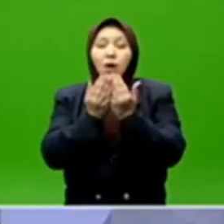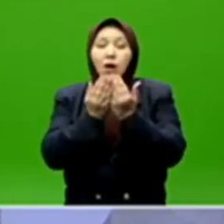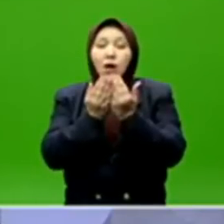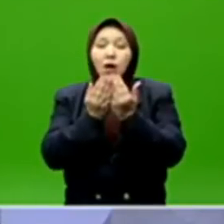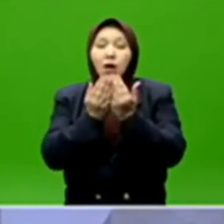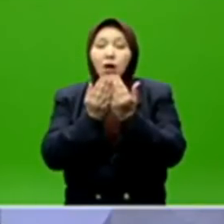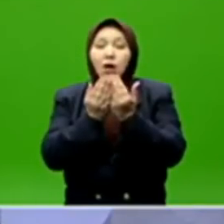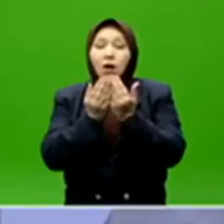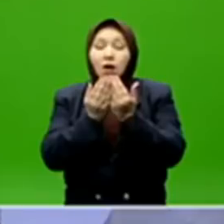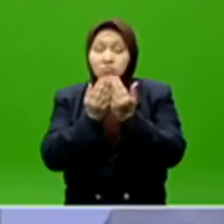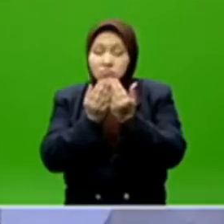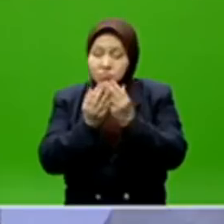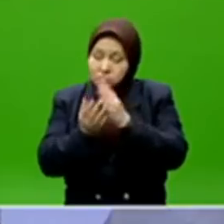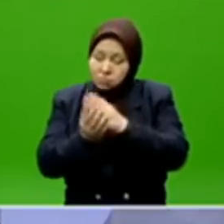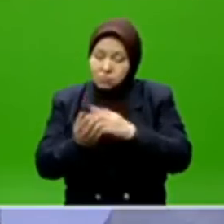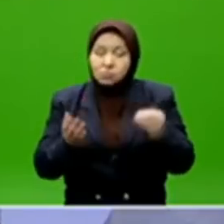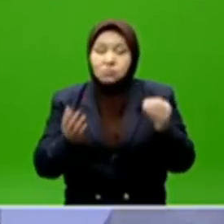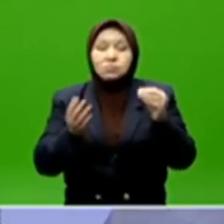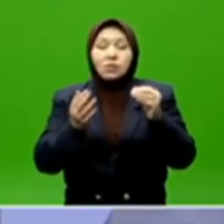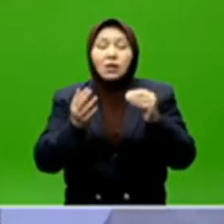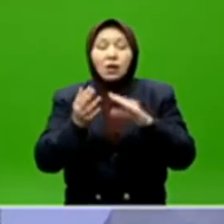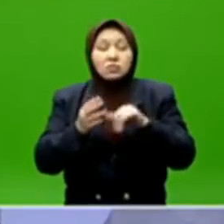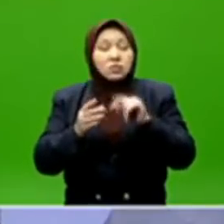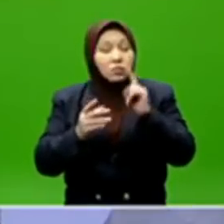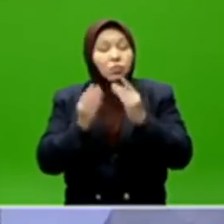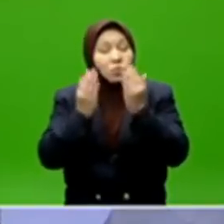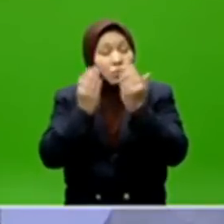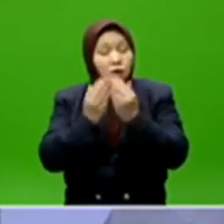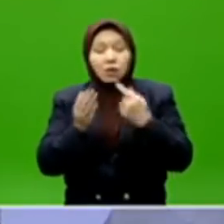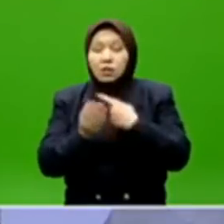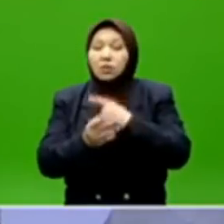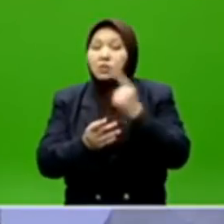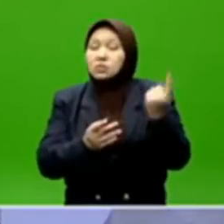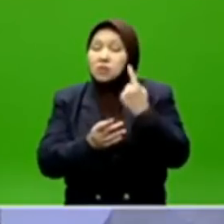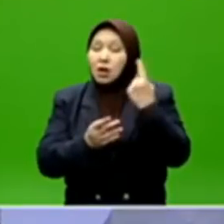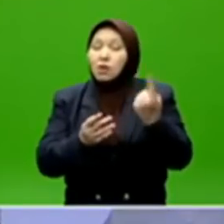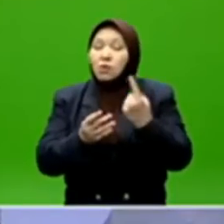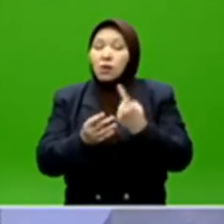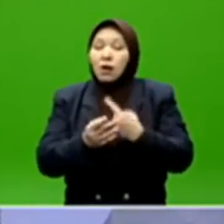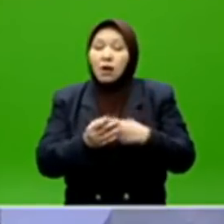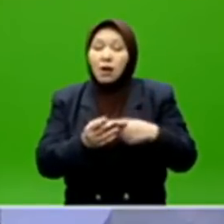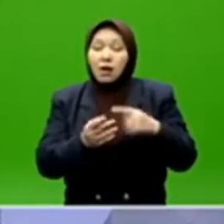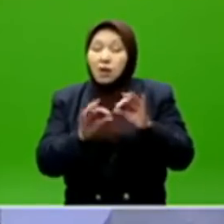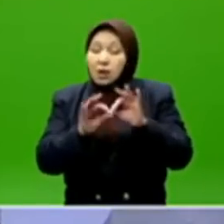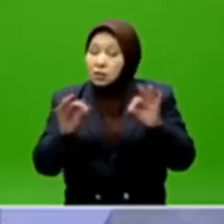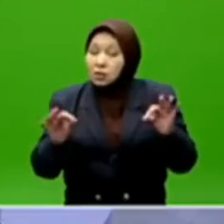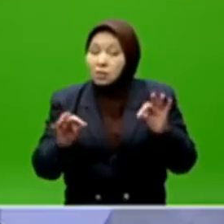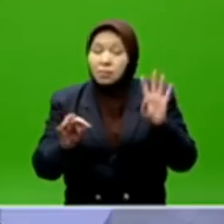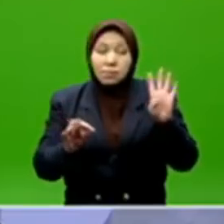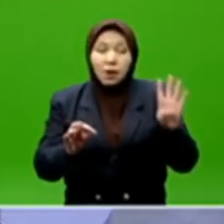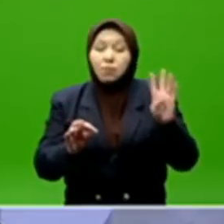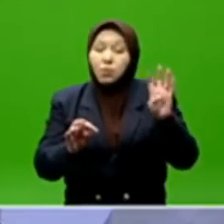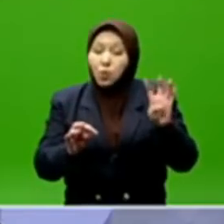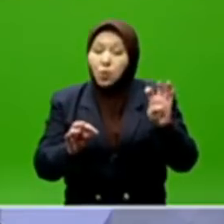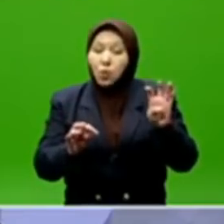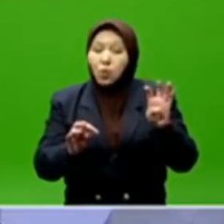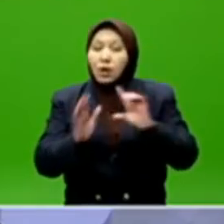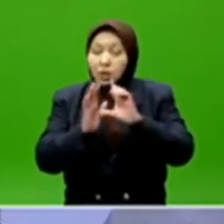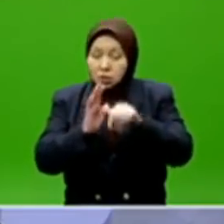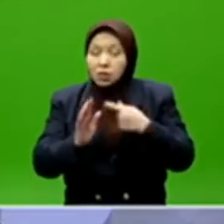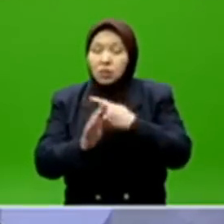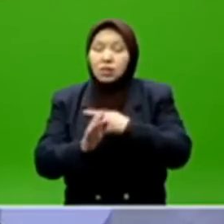halaman 260 ni, dan antara satu doa yang kita selalu baca ayat yang ke-40 ayat yang ke-40. Nanti kita